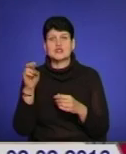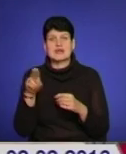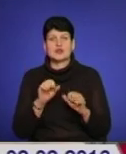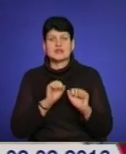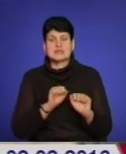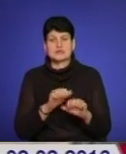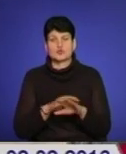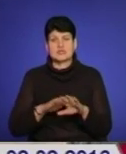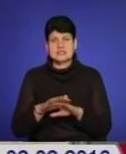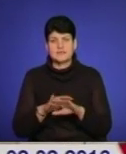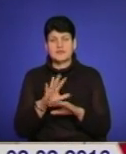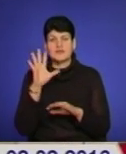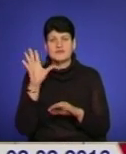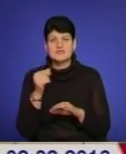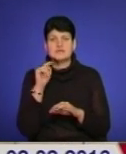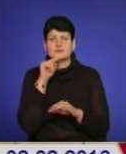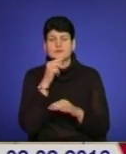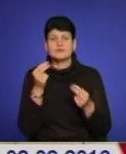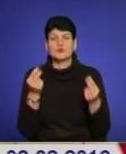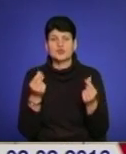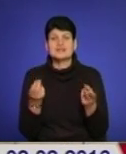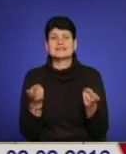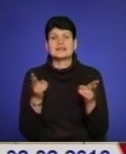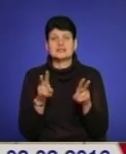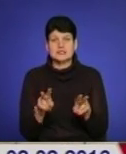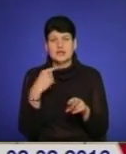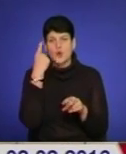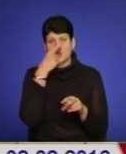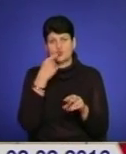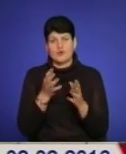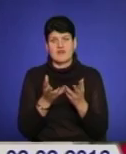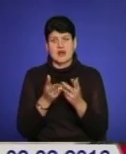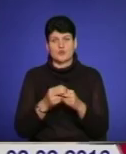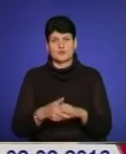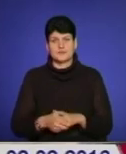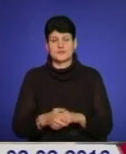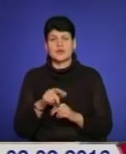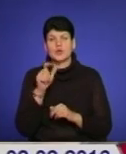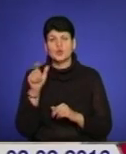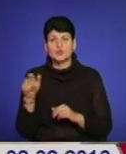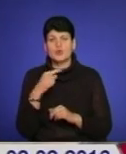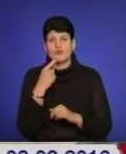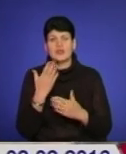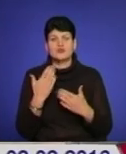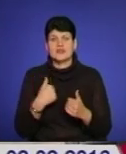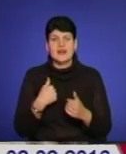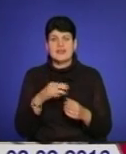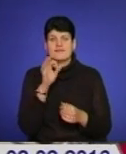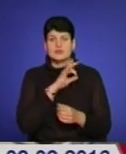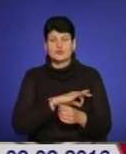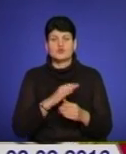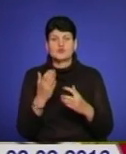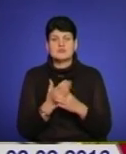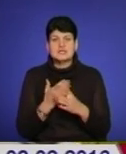захисту населення. Всі заощаджені кошти залишаються на особових рахунках. Люди говорять, що якщо я не використав субсидію,